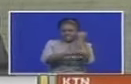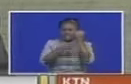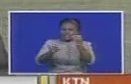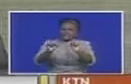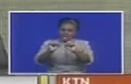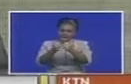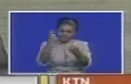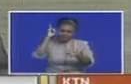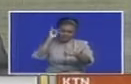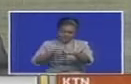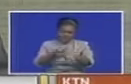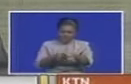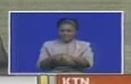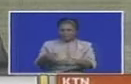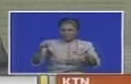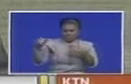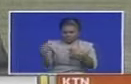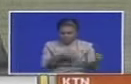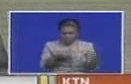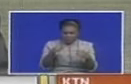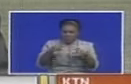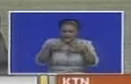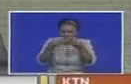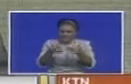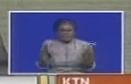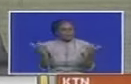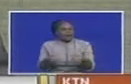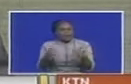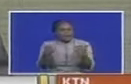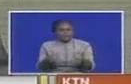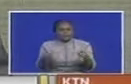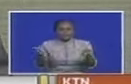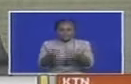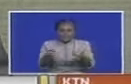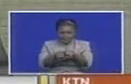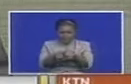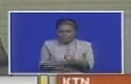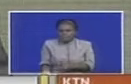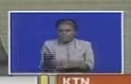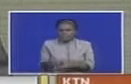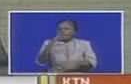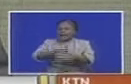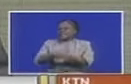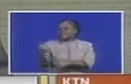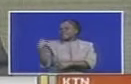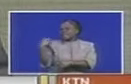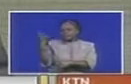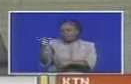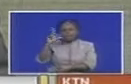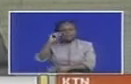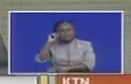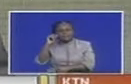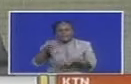najiri huku masala yenye utata ikiwa hajapata majibu, ikiwemo lile swala la mabomu lilopatikana hapo jana katika mji wa